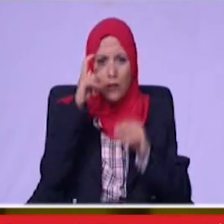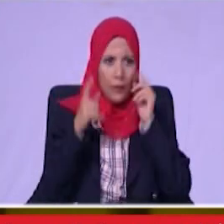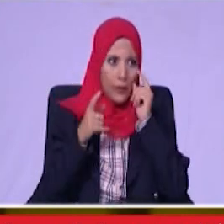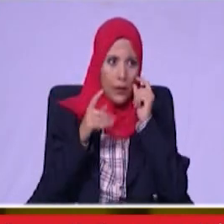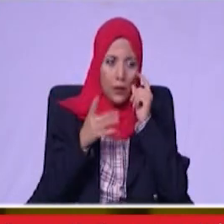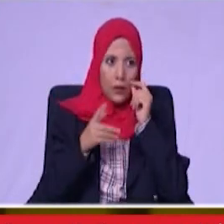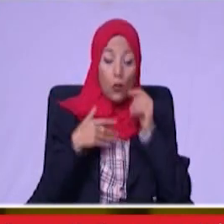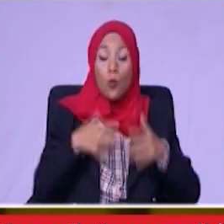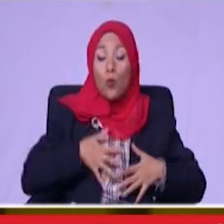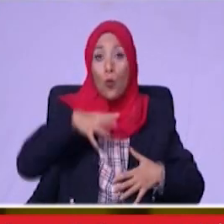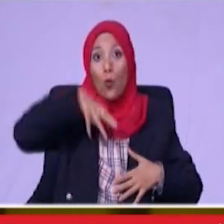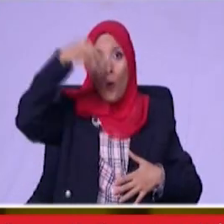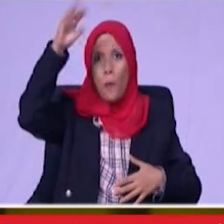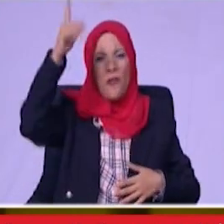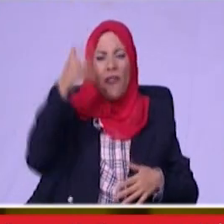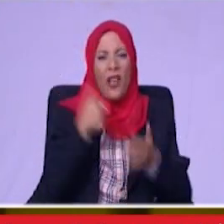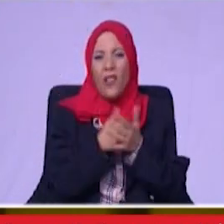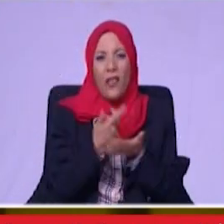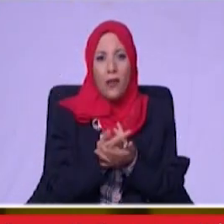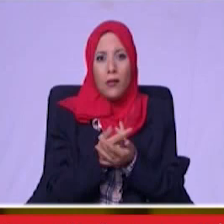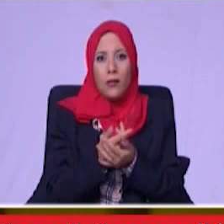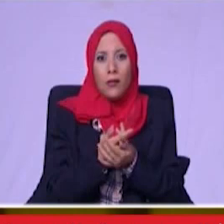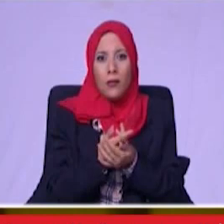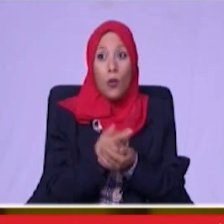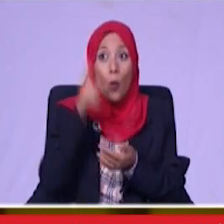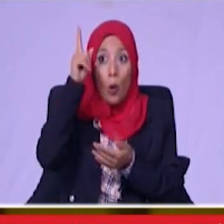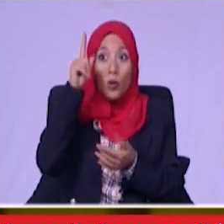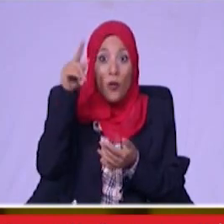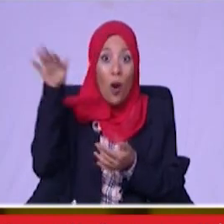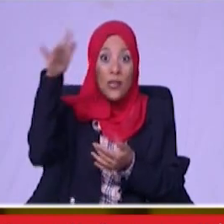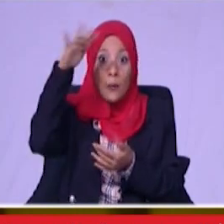الروح الى عالم برزخ